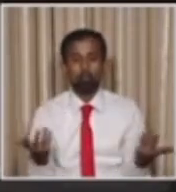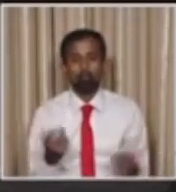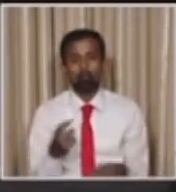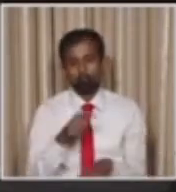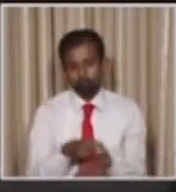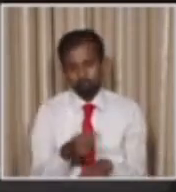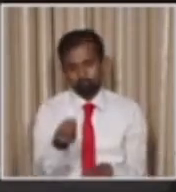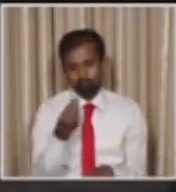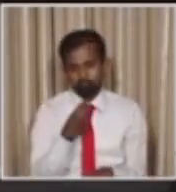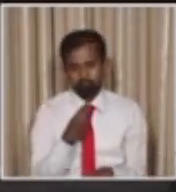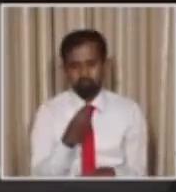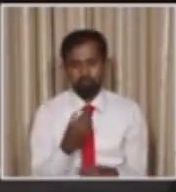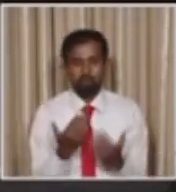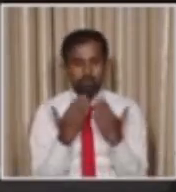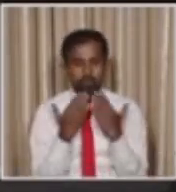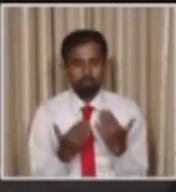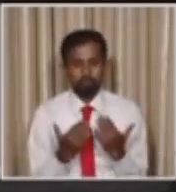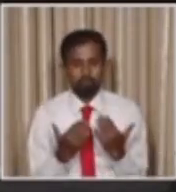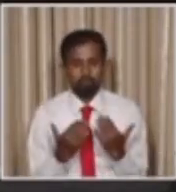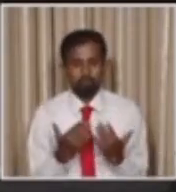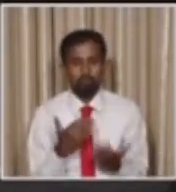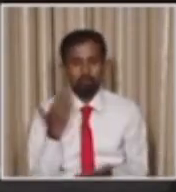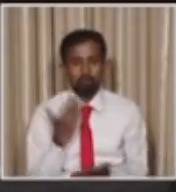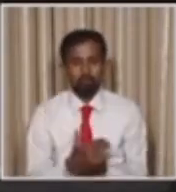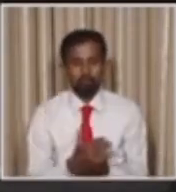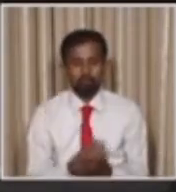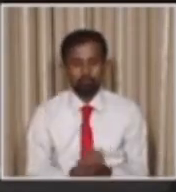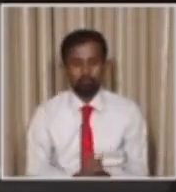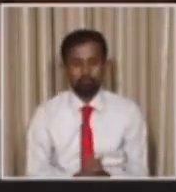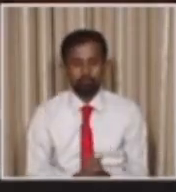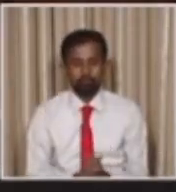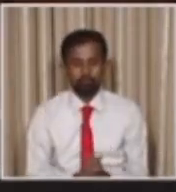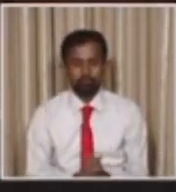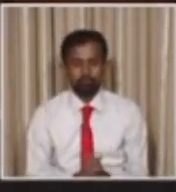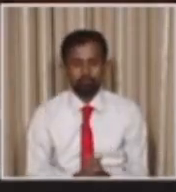awas tali bersama tu, mai studi balik kerimi, mana yang ada bom su? Bom studi kerumah tu ma.